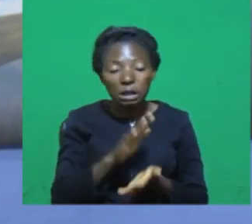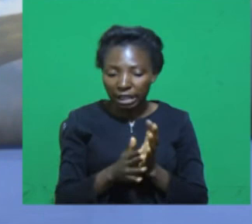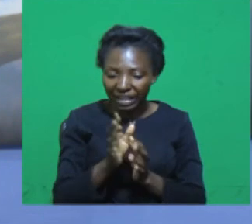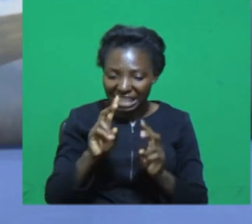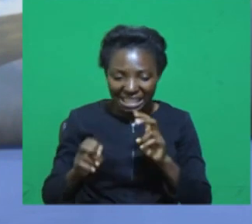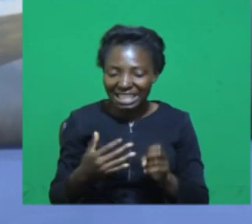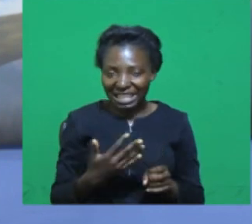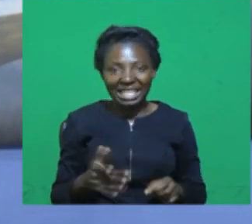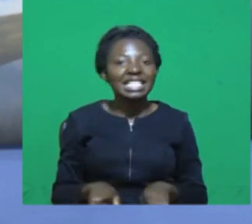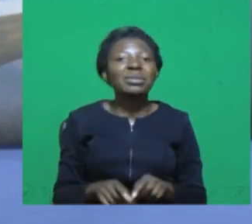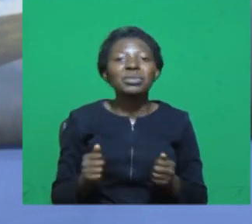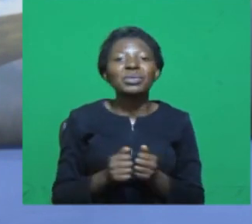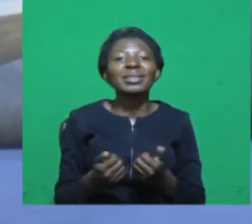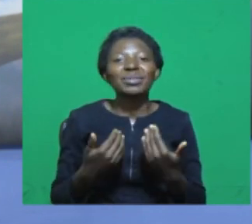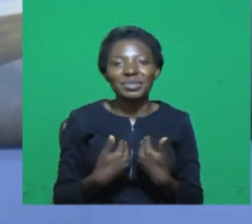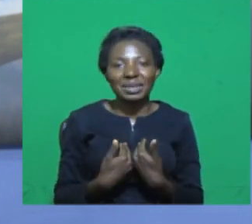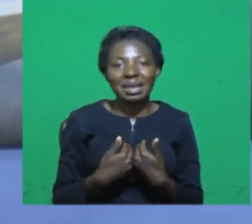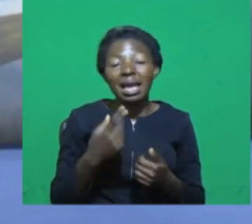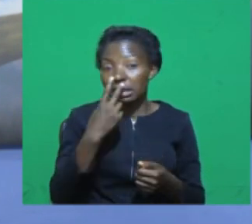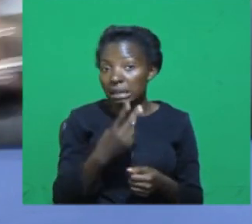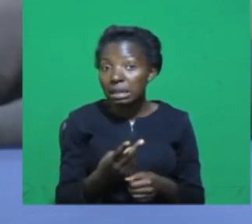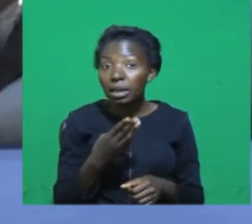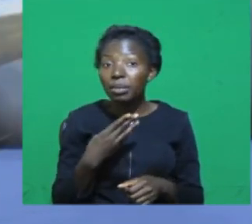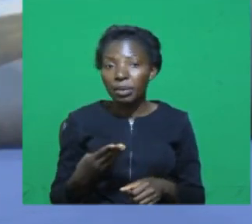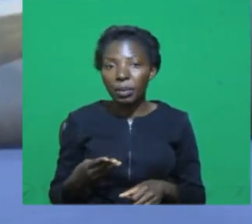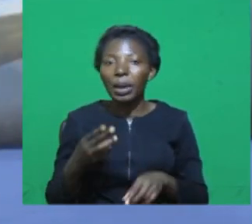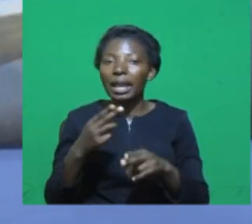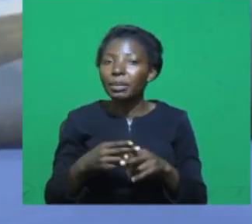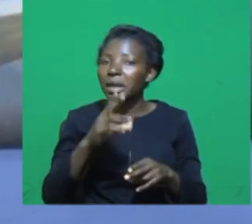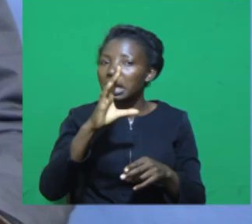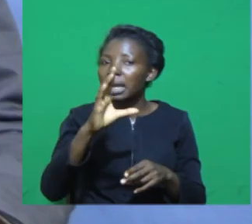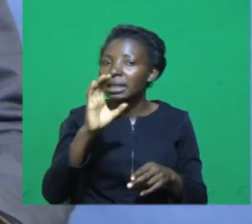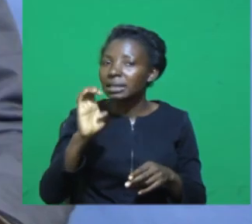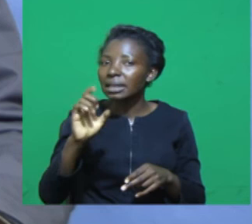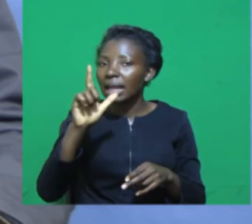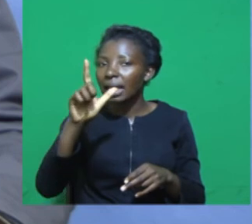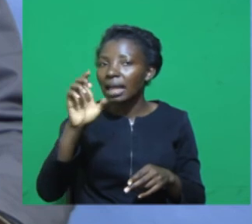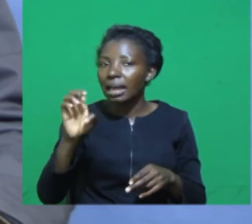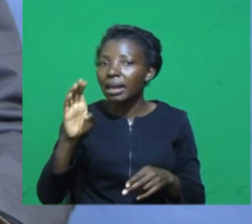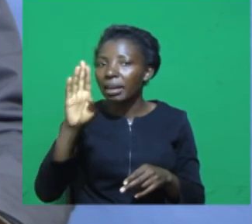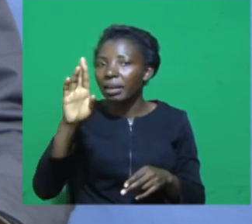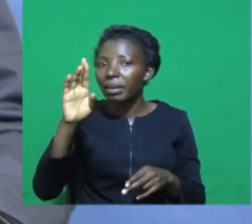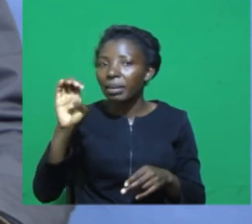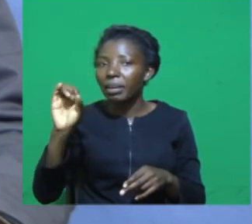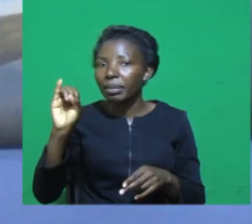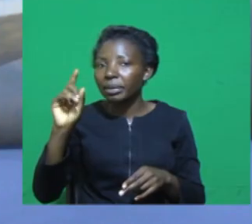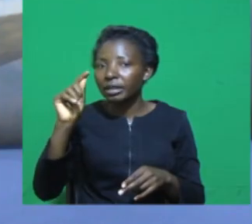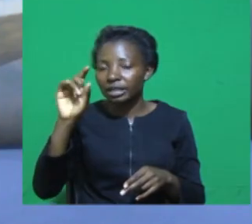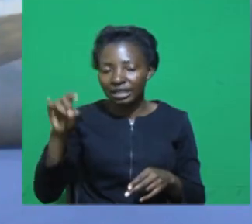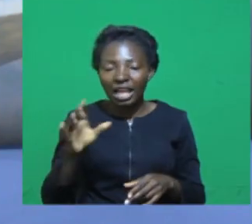sematsvagira andinoita. Pane pandinoona vanonzi macelebrity mazuva ano, kunyanya kuvaimbi vangave